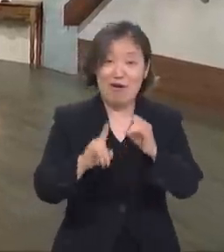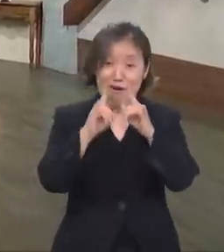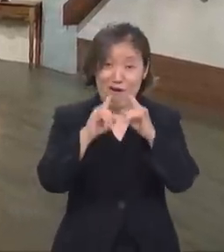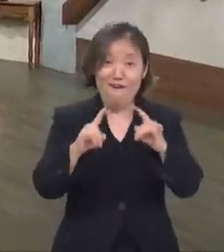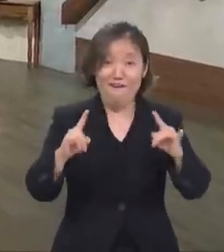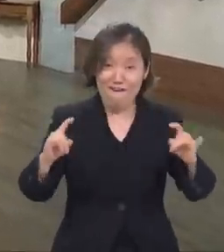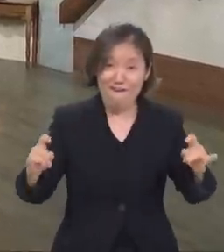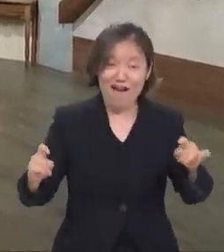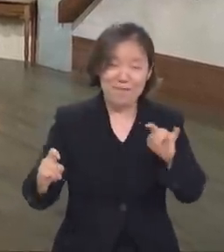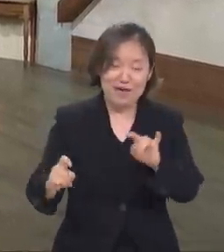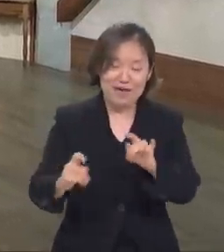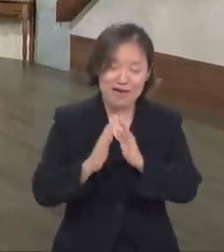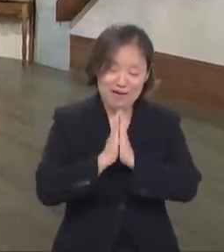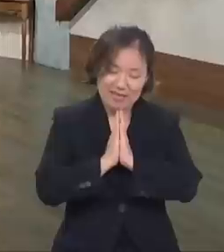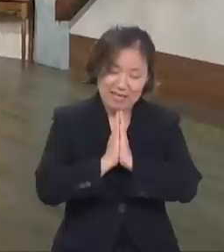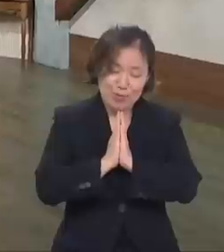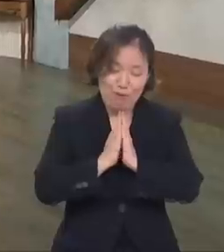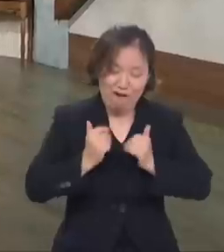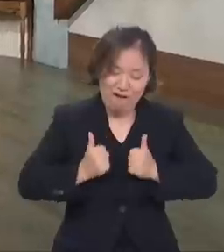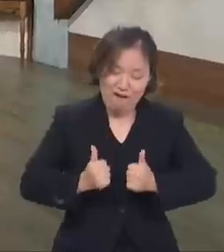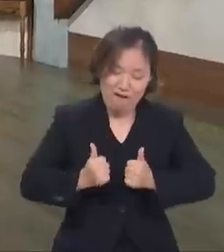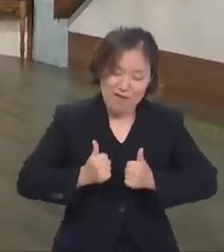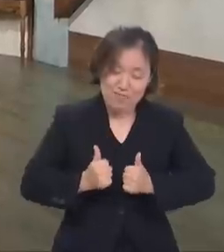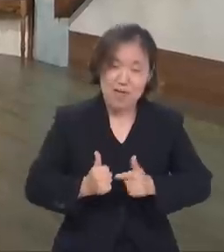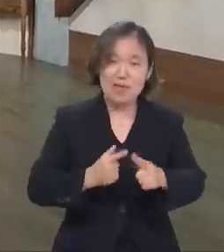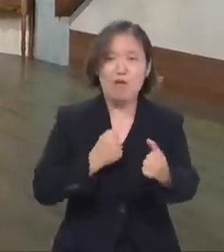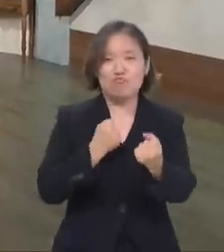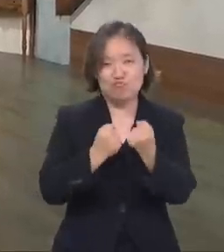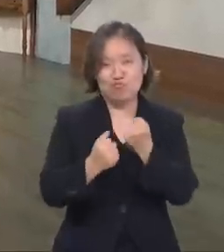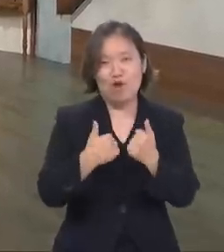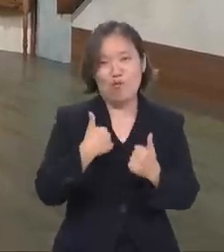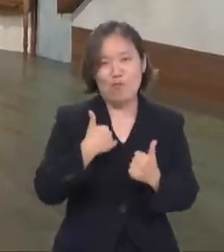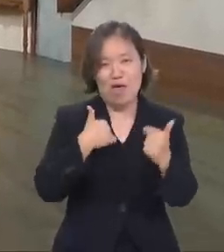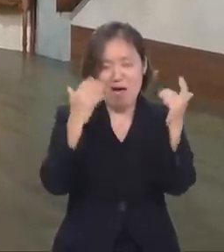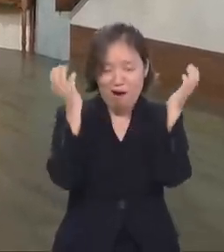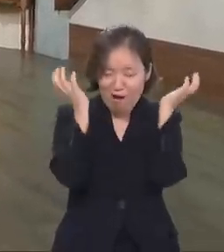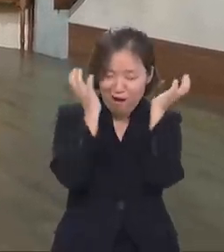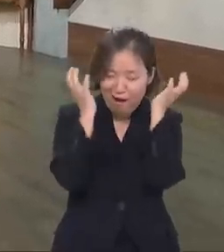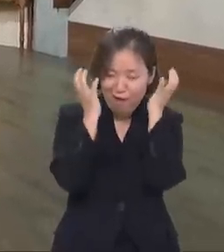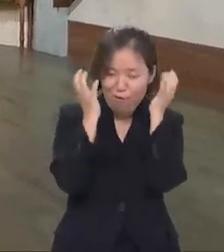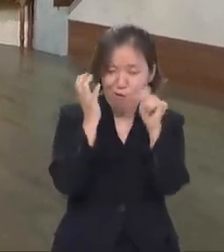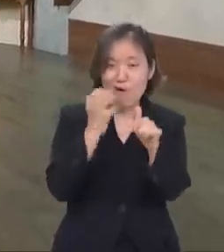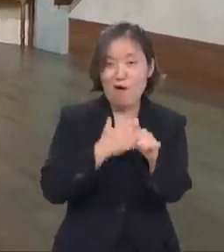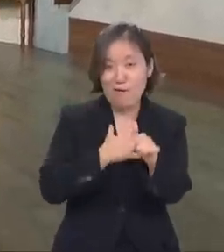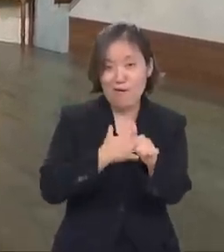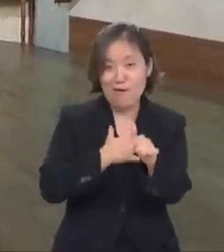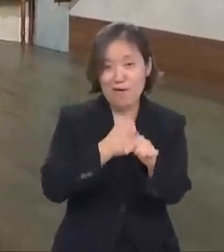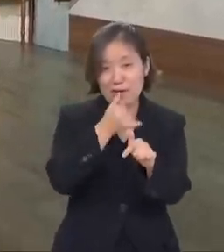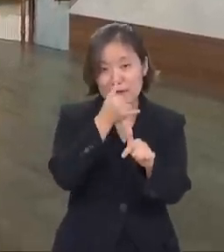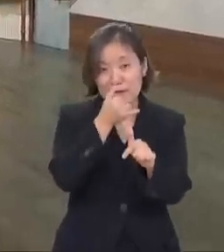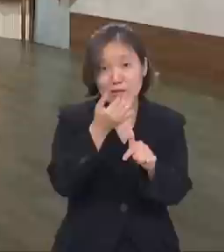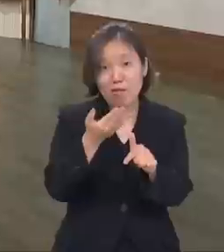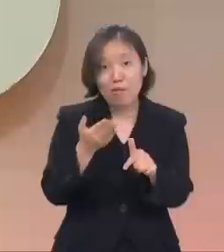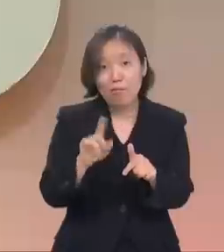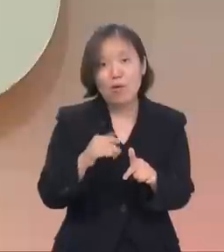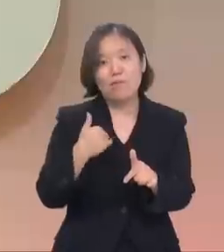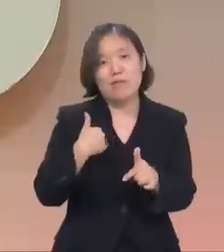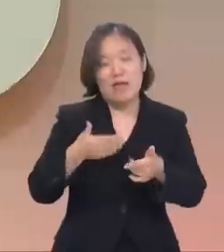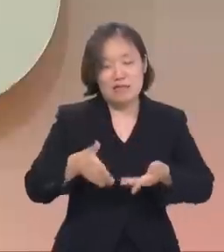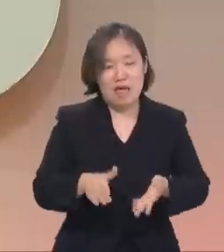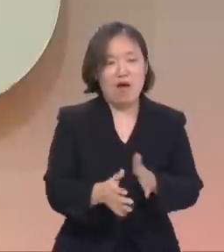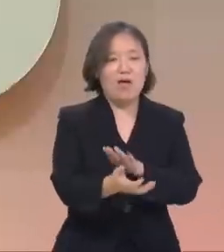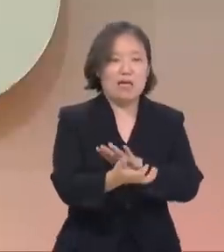열심히 기도했는데도 나에게 닥치는 이런 괴로움과 고통과 위험도 사실